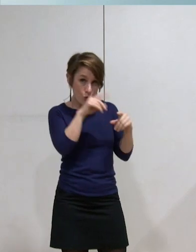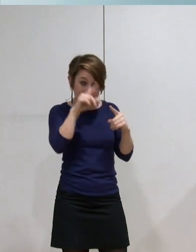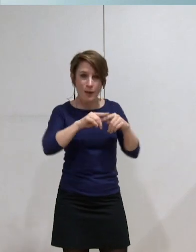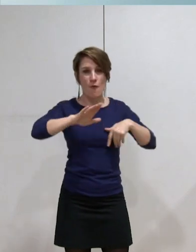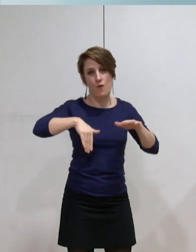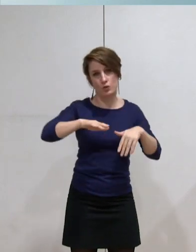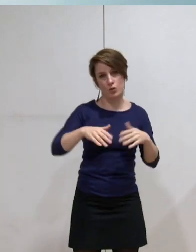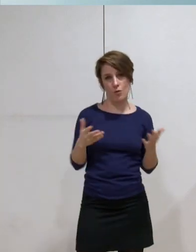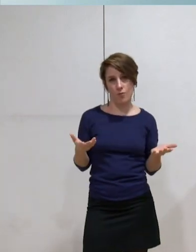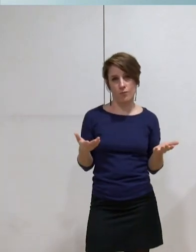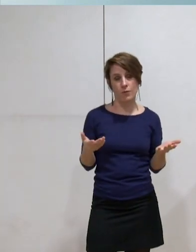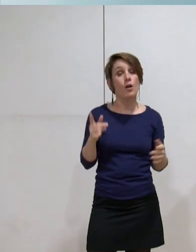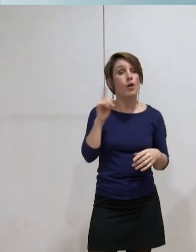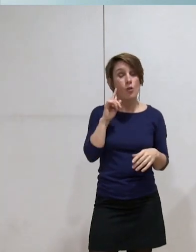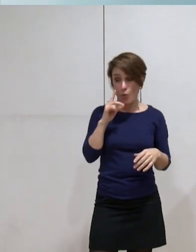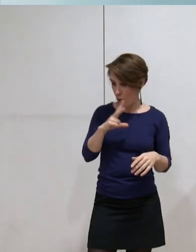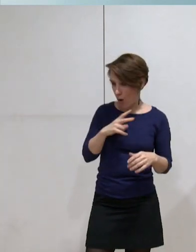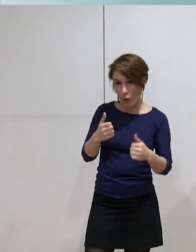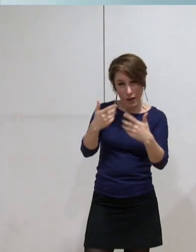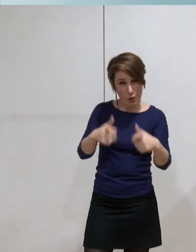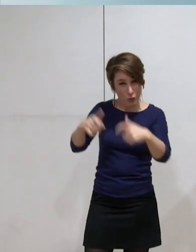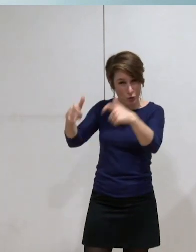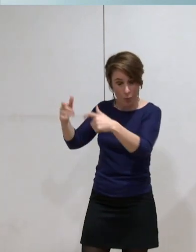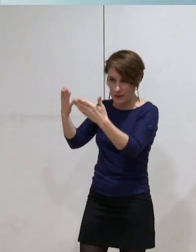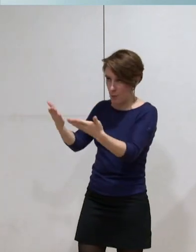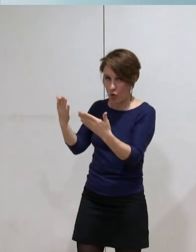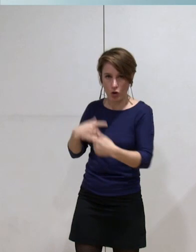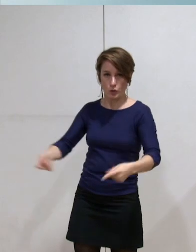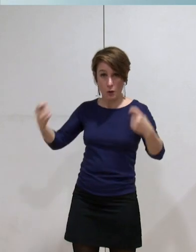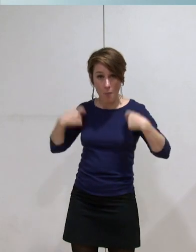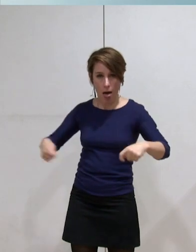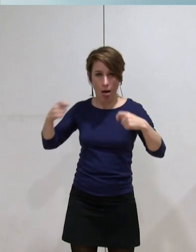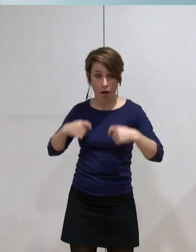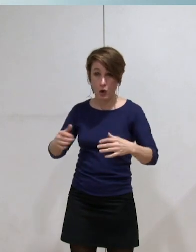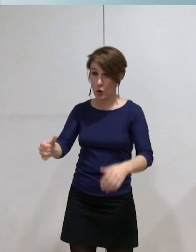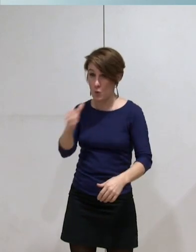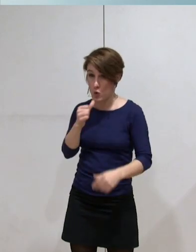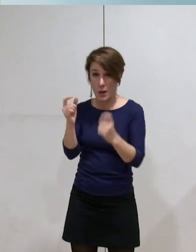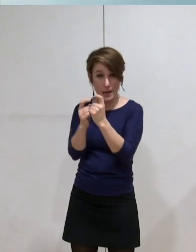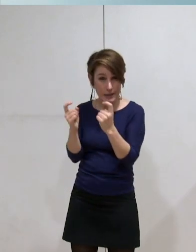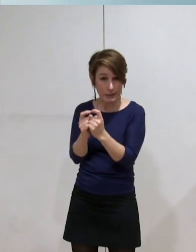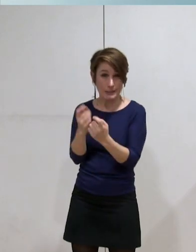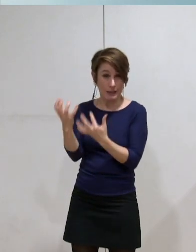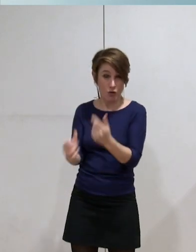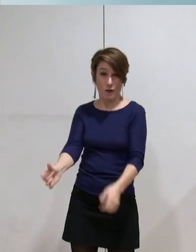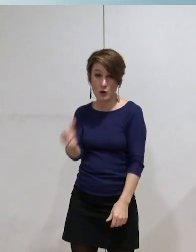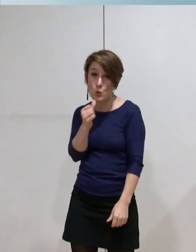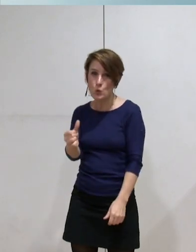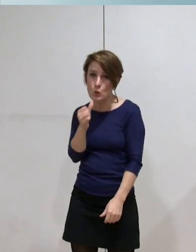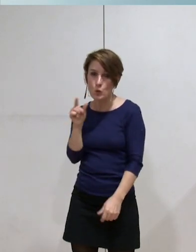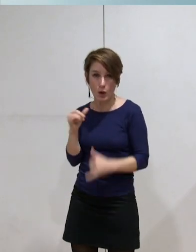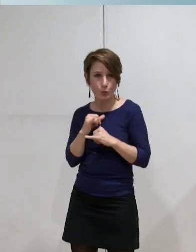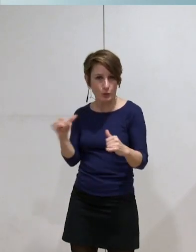nous avons un certain nombre de bâtimentss qui sont aujourd'hui très coûteux notamment sur les fluides nous avons un certain nombre de contrats de